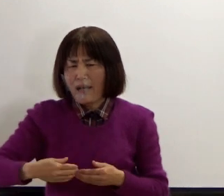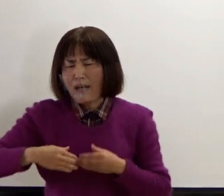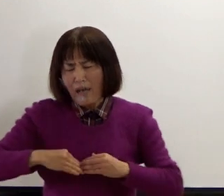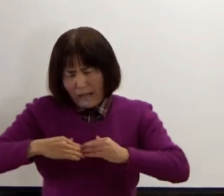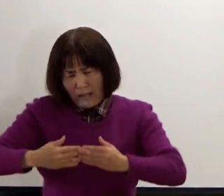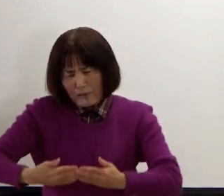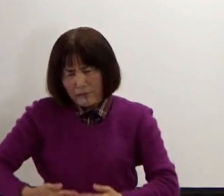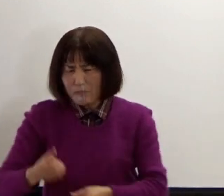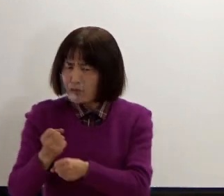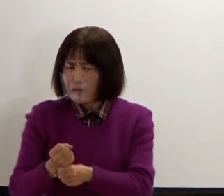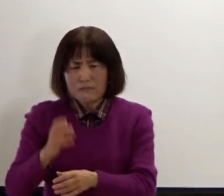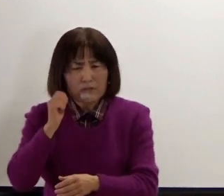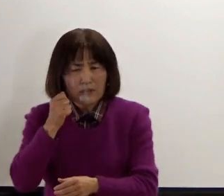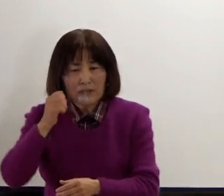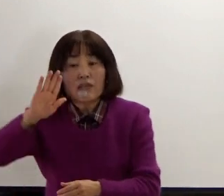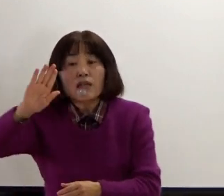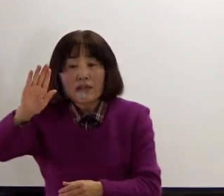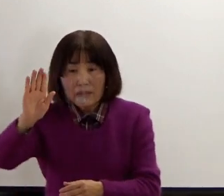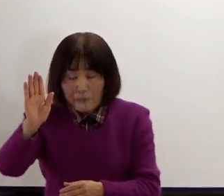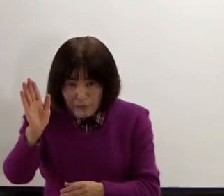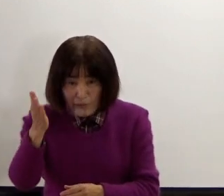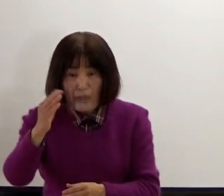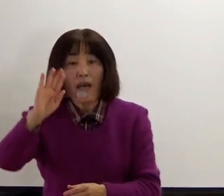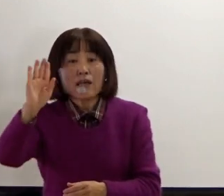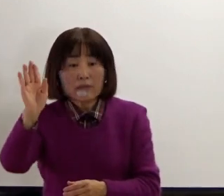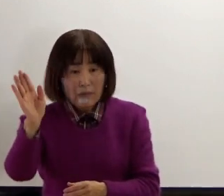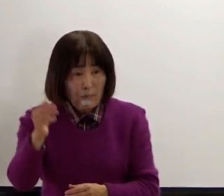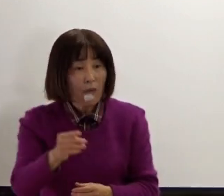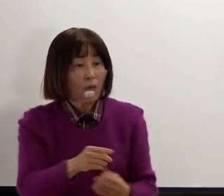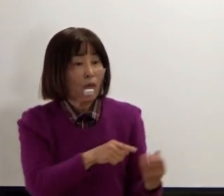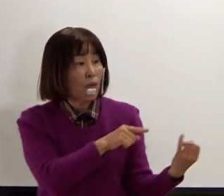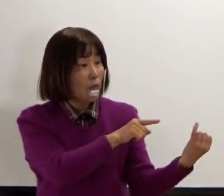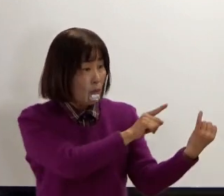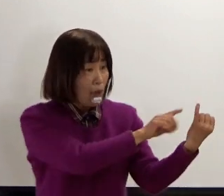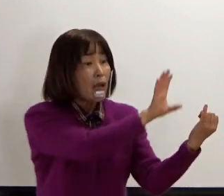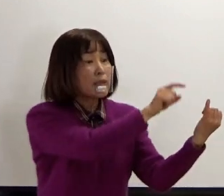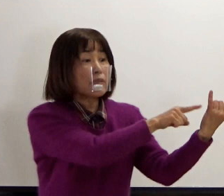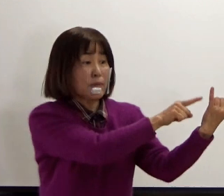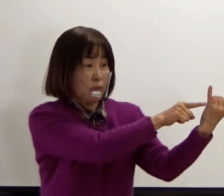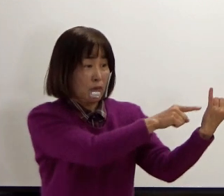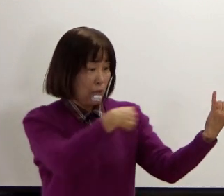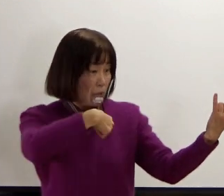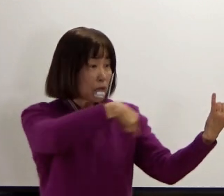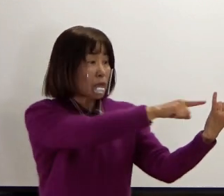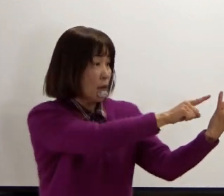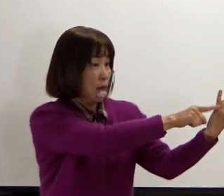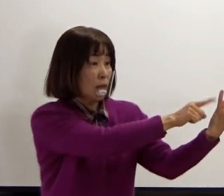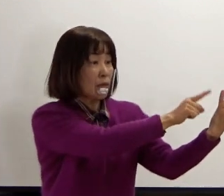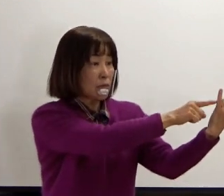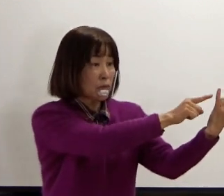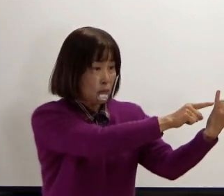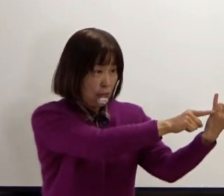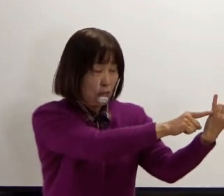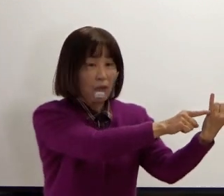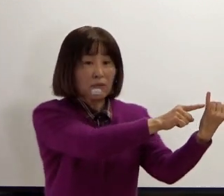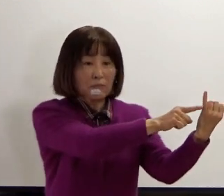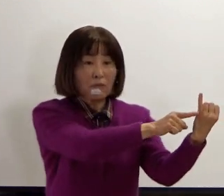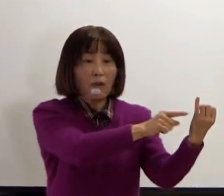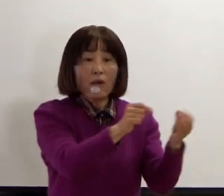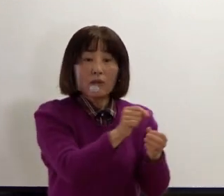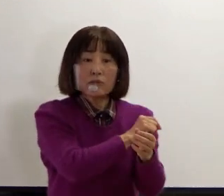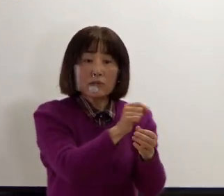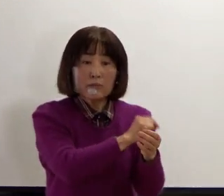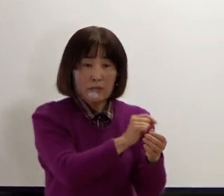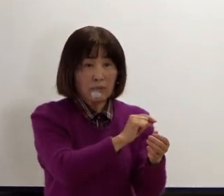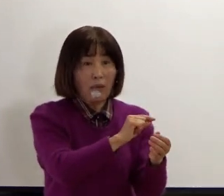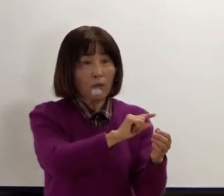トはに子供ができているということが、あなたの身に起こることを証明して